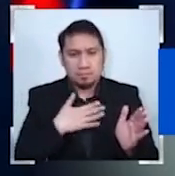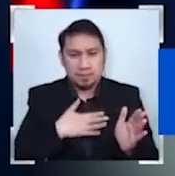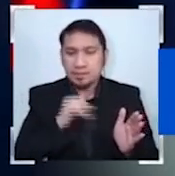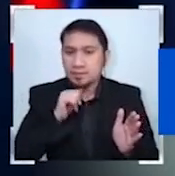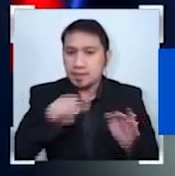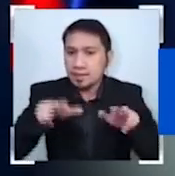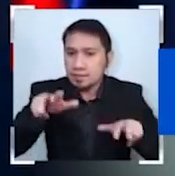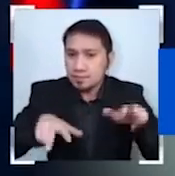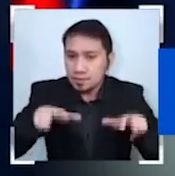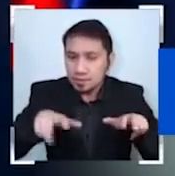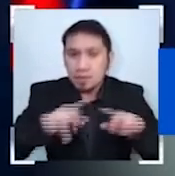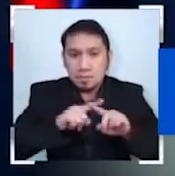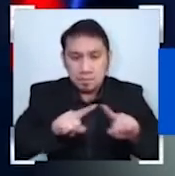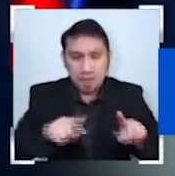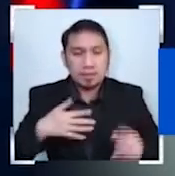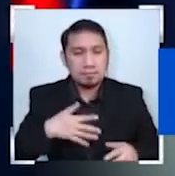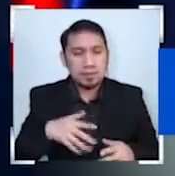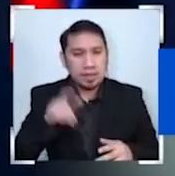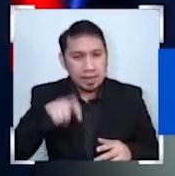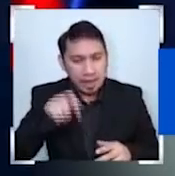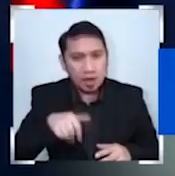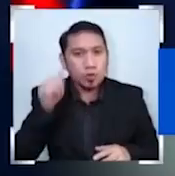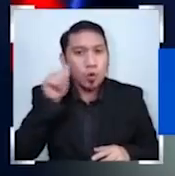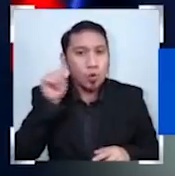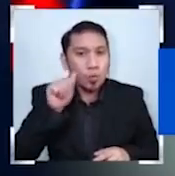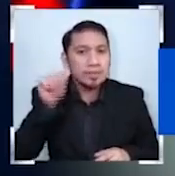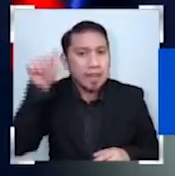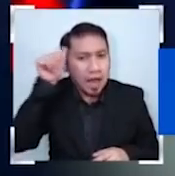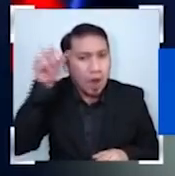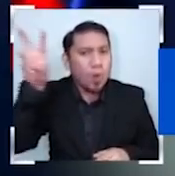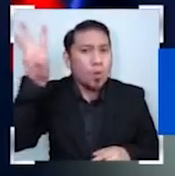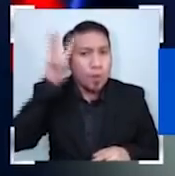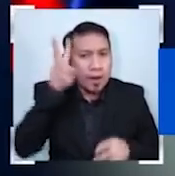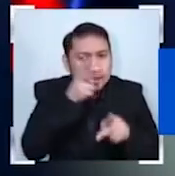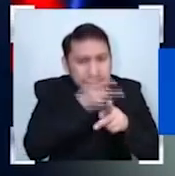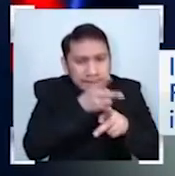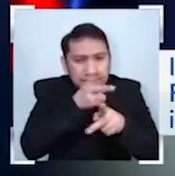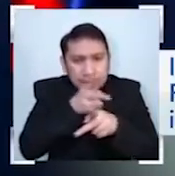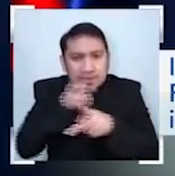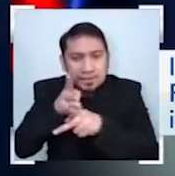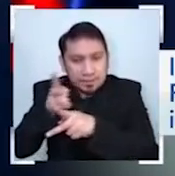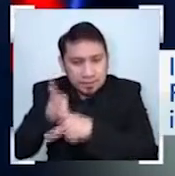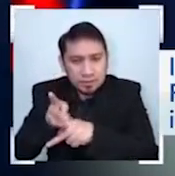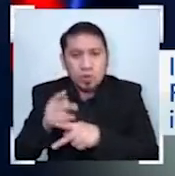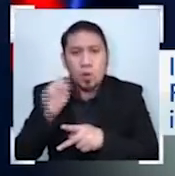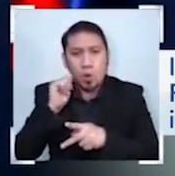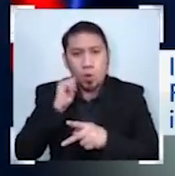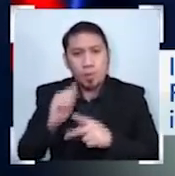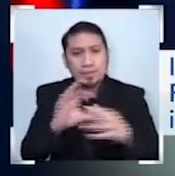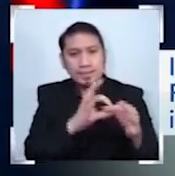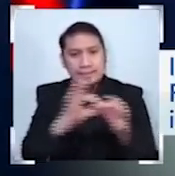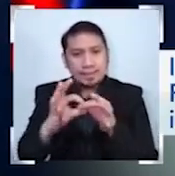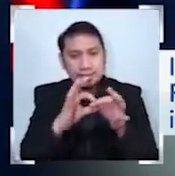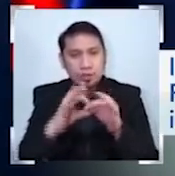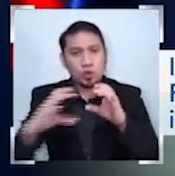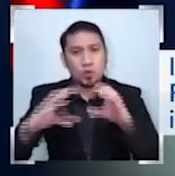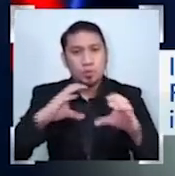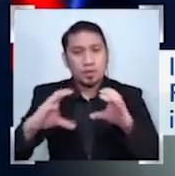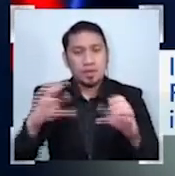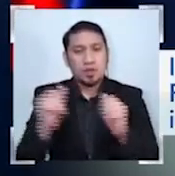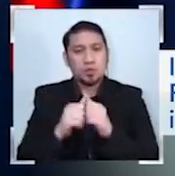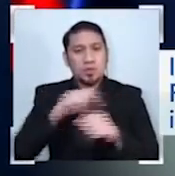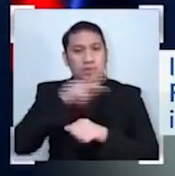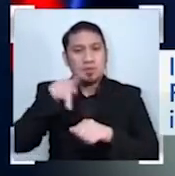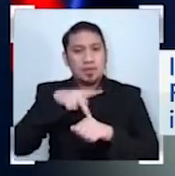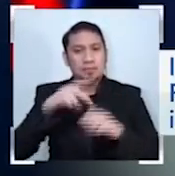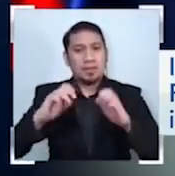exercise caution and mind their movement to keep their vigilance and to maintain communication with the Philippine Embassy team in Lviv or